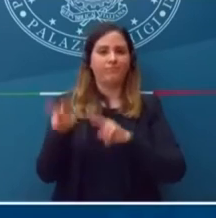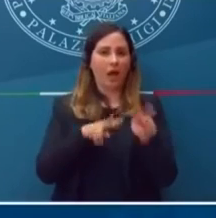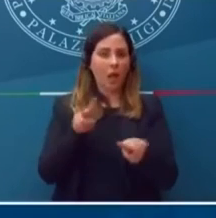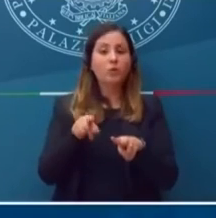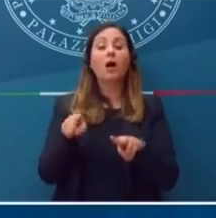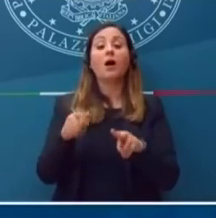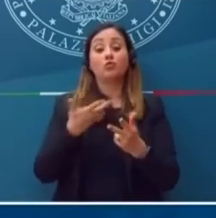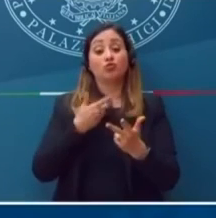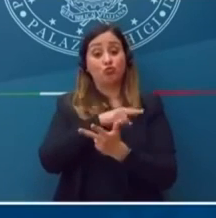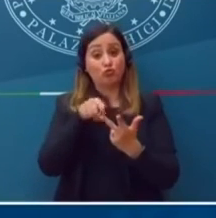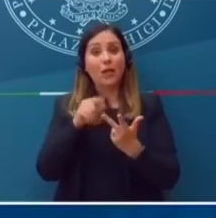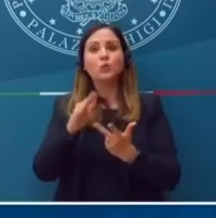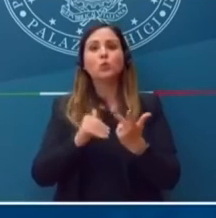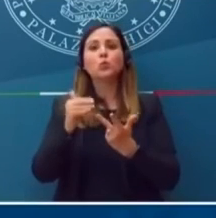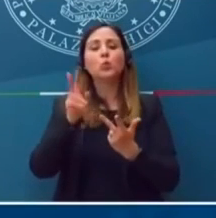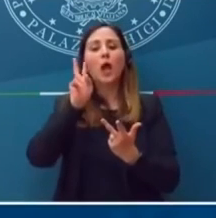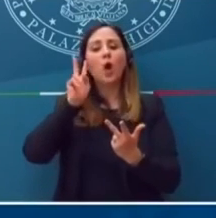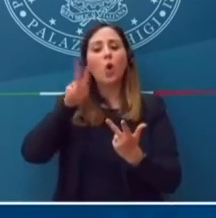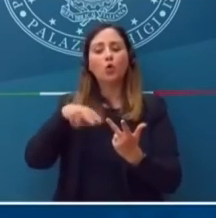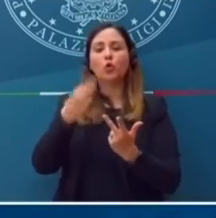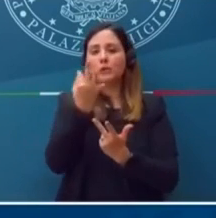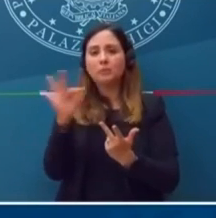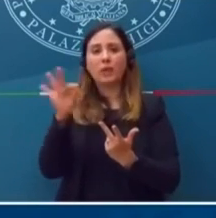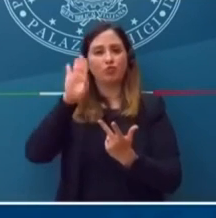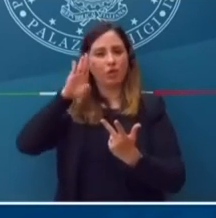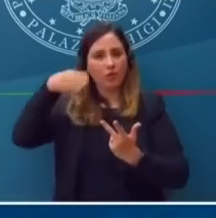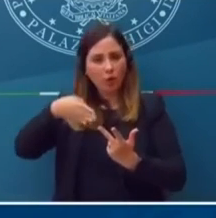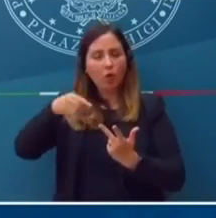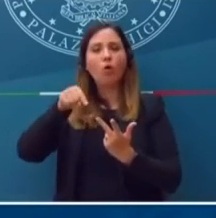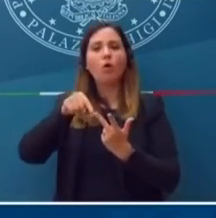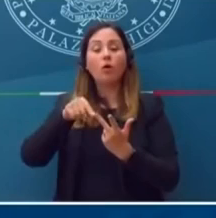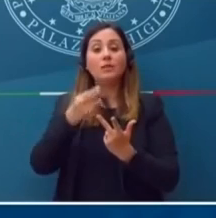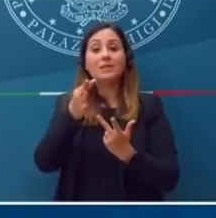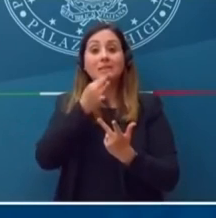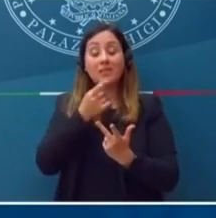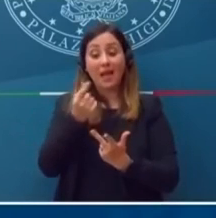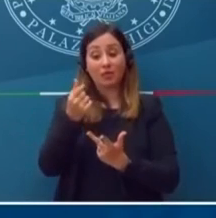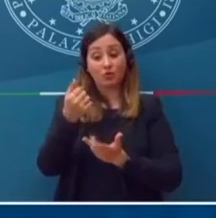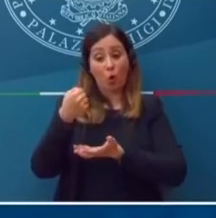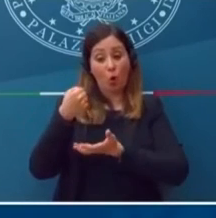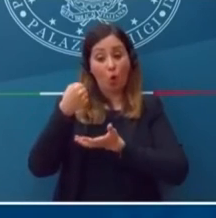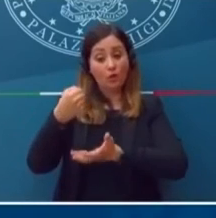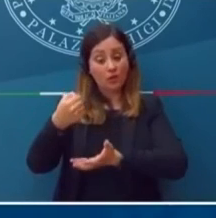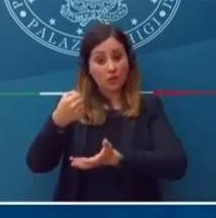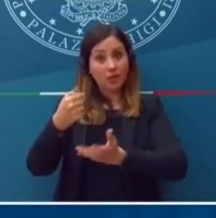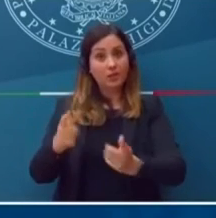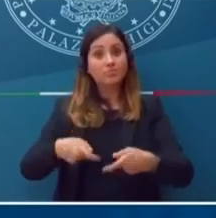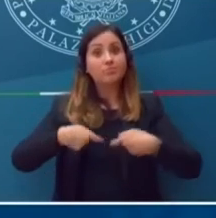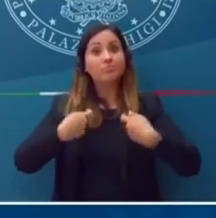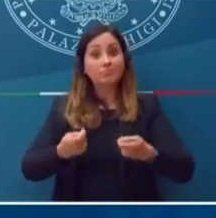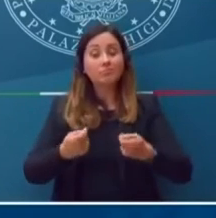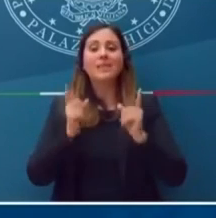controllo specifico, cioè a dire se i soldi sono stati spesi secondo le modalità previste